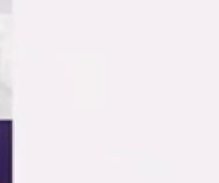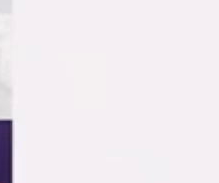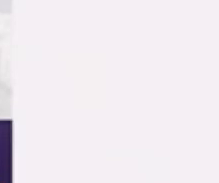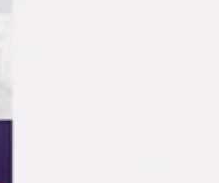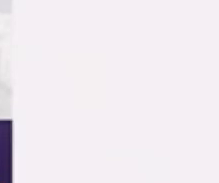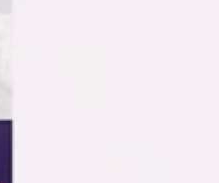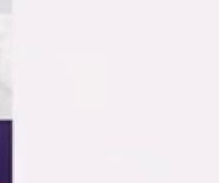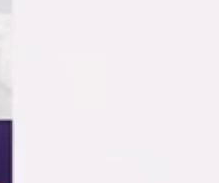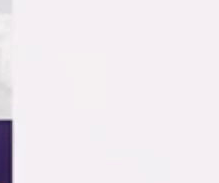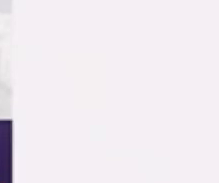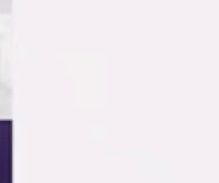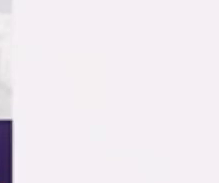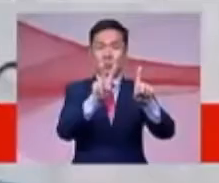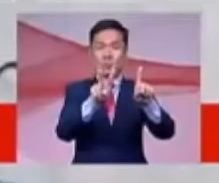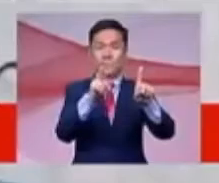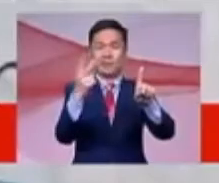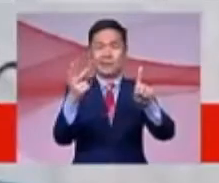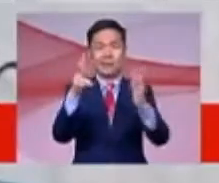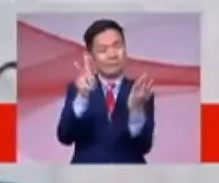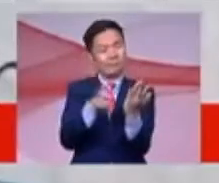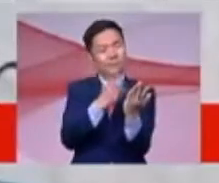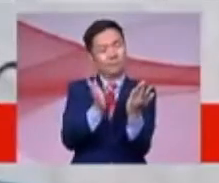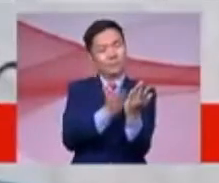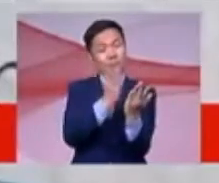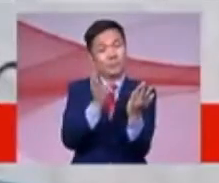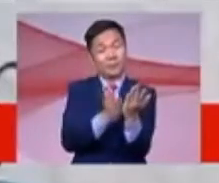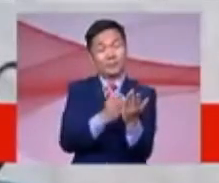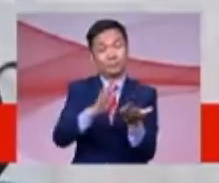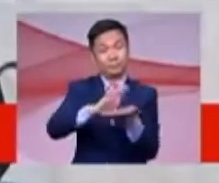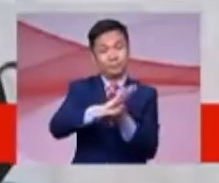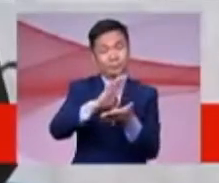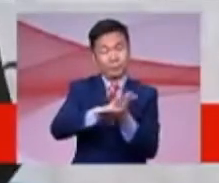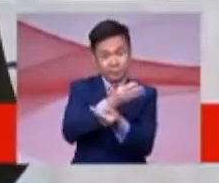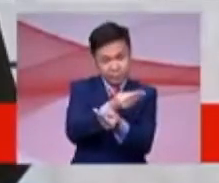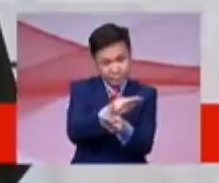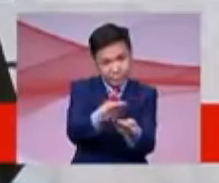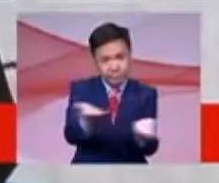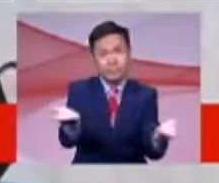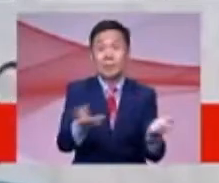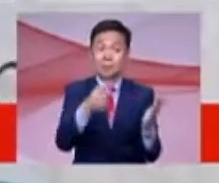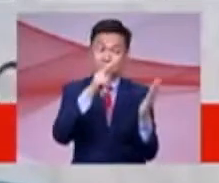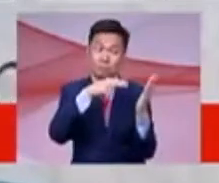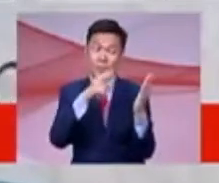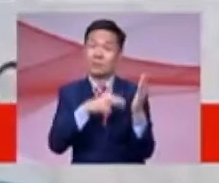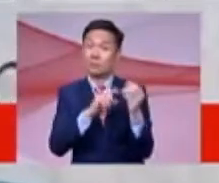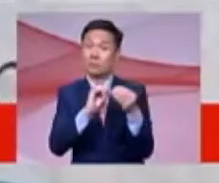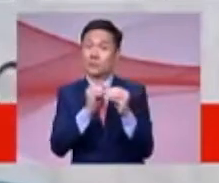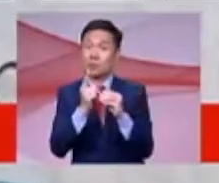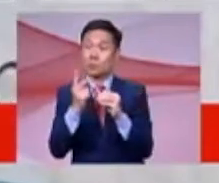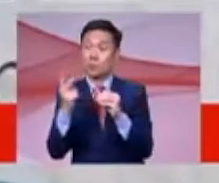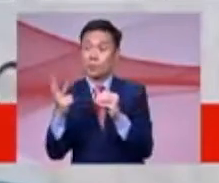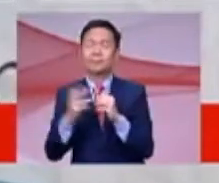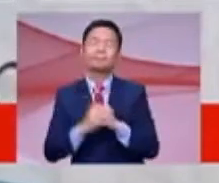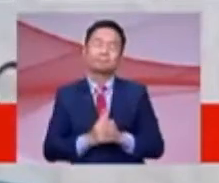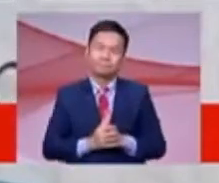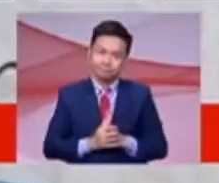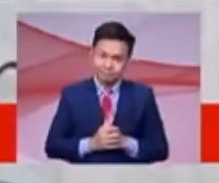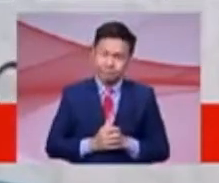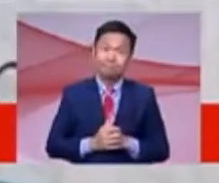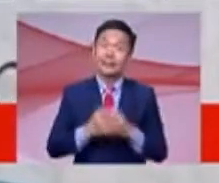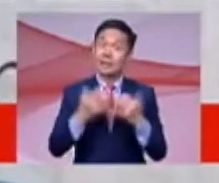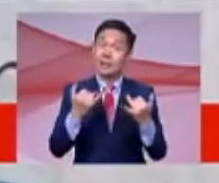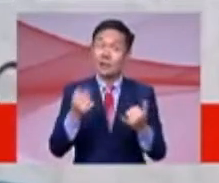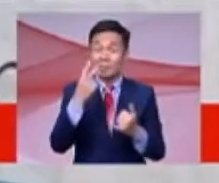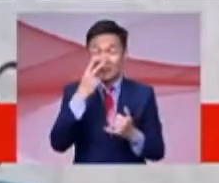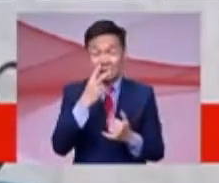1, 2 dan 3 yang disertakan bersama kenyataan India. Jadi kita melihat kepada